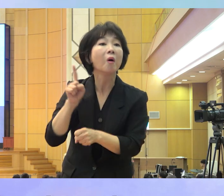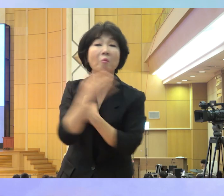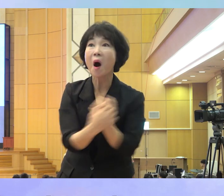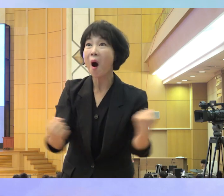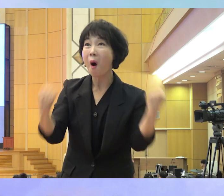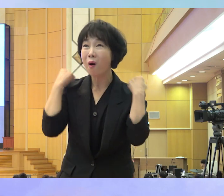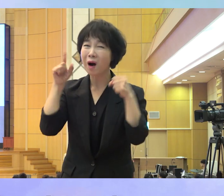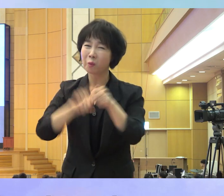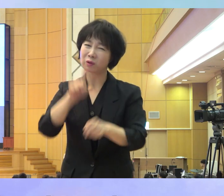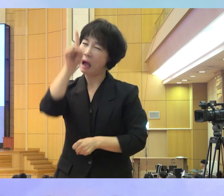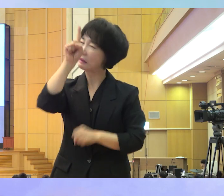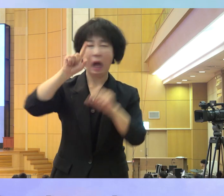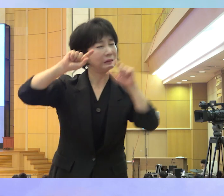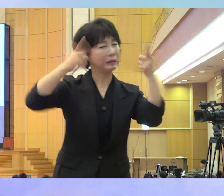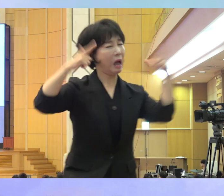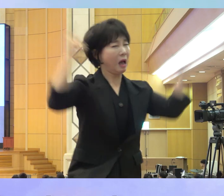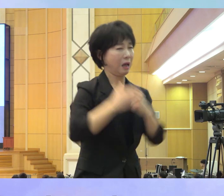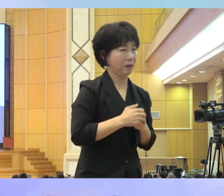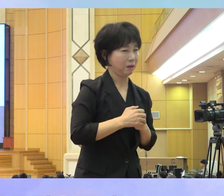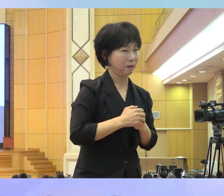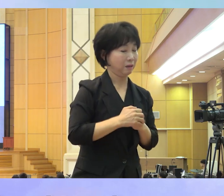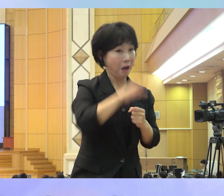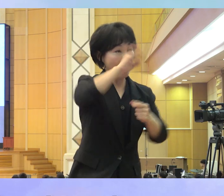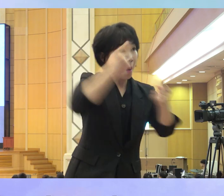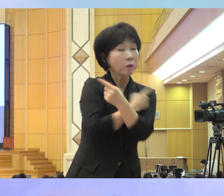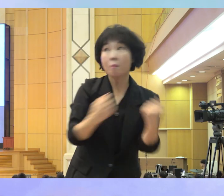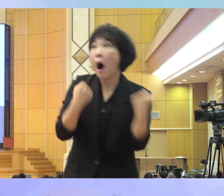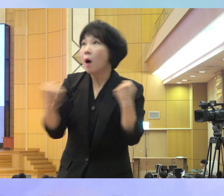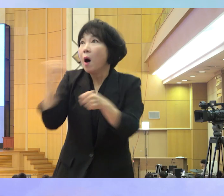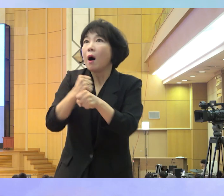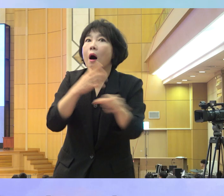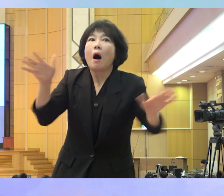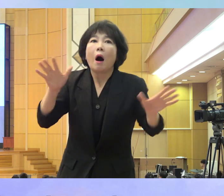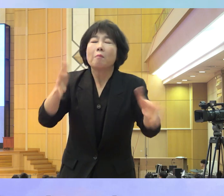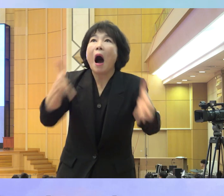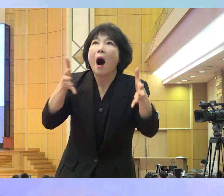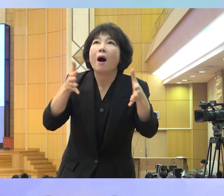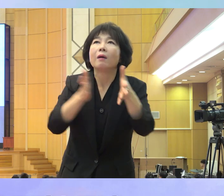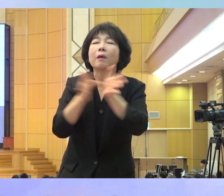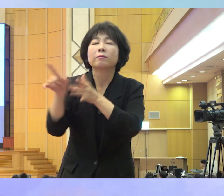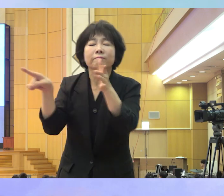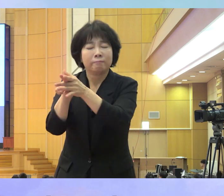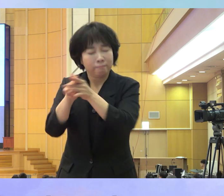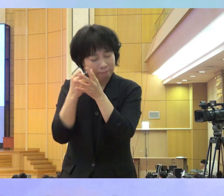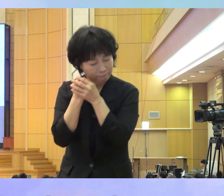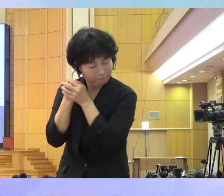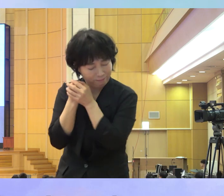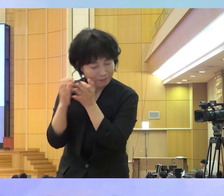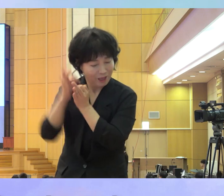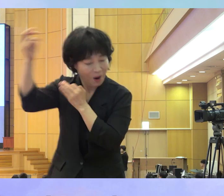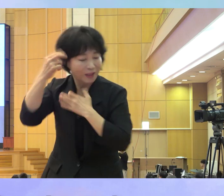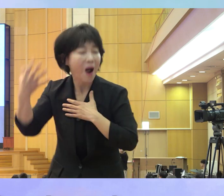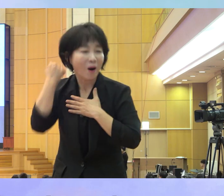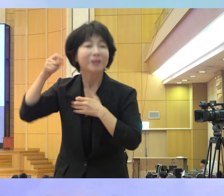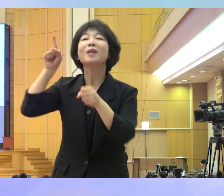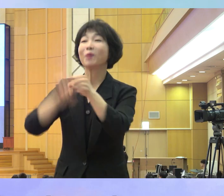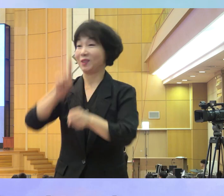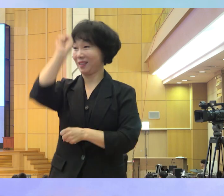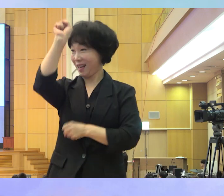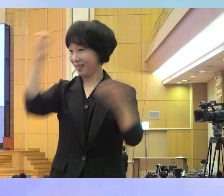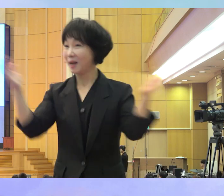건강만 하게 하라고 하는 게 아니라, 그것을 통해서 예수 믿고 그리고 영생을 얻게 하려는